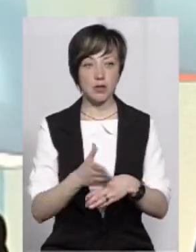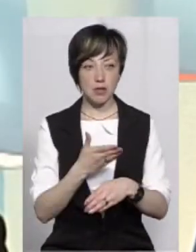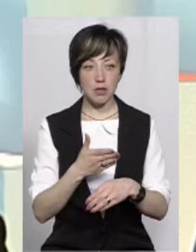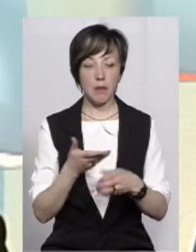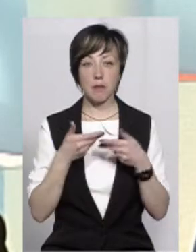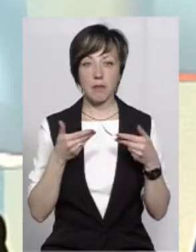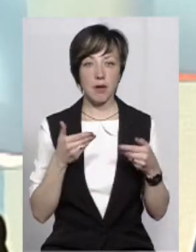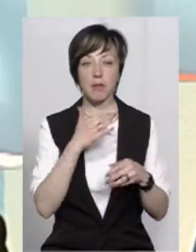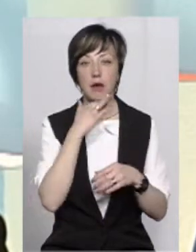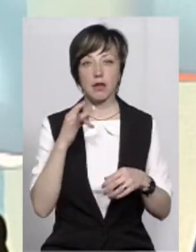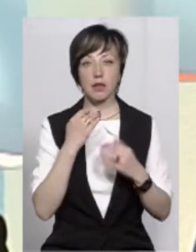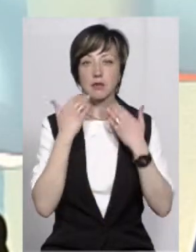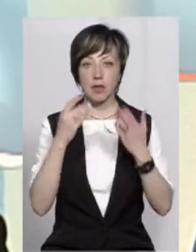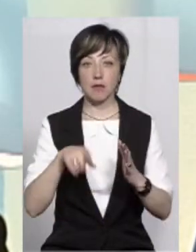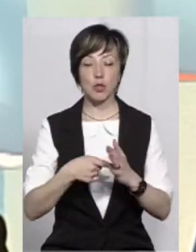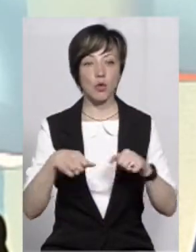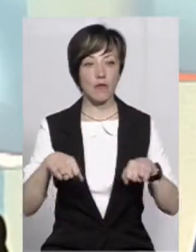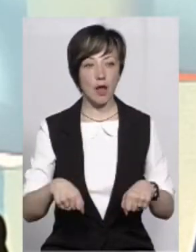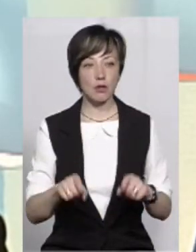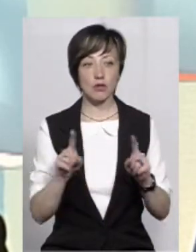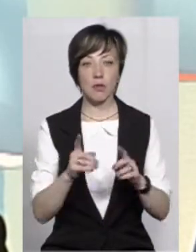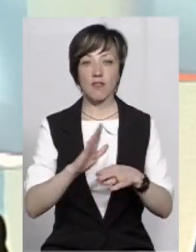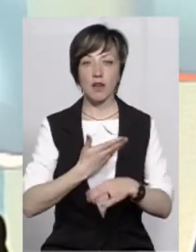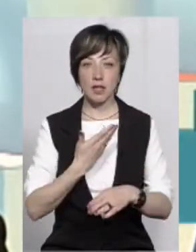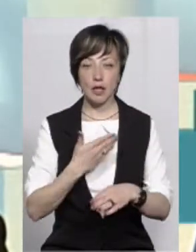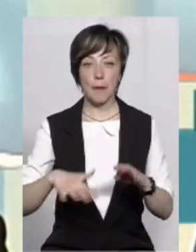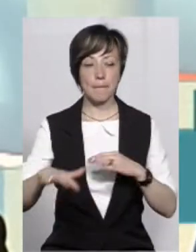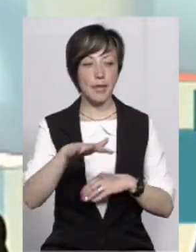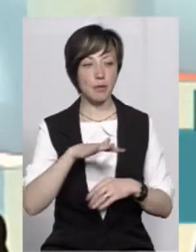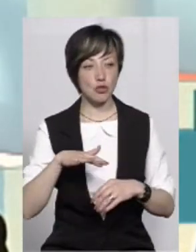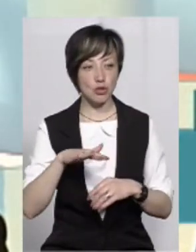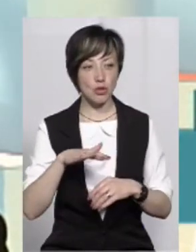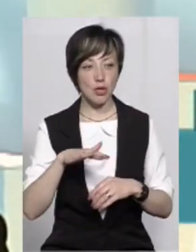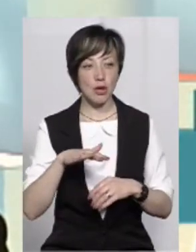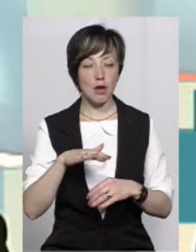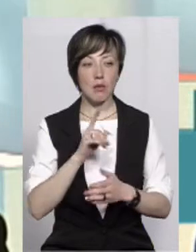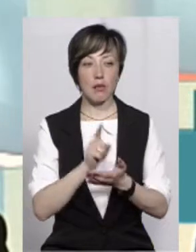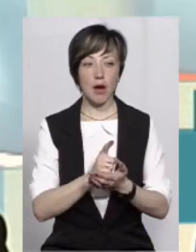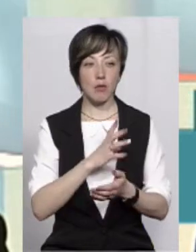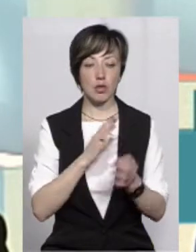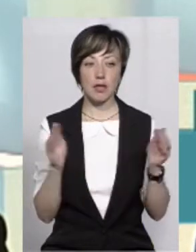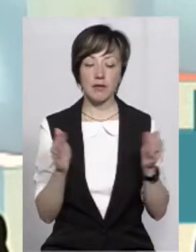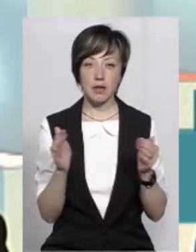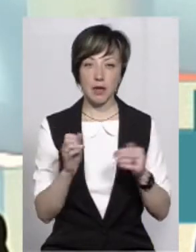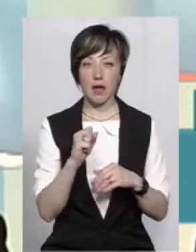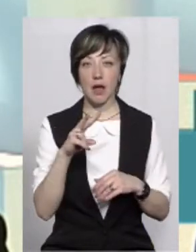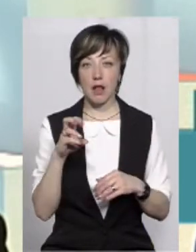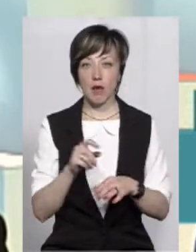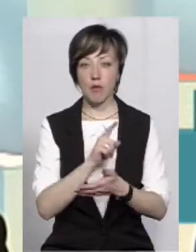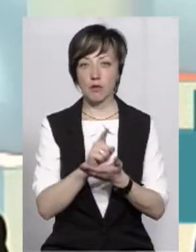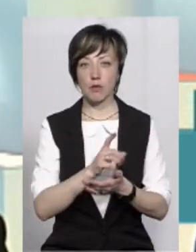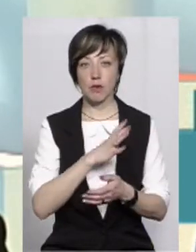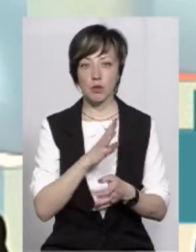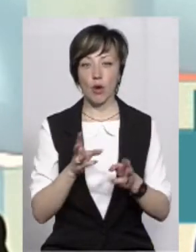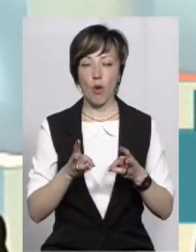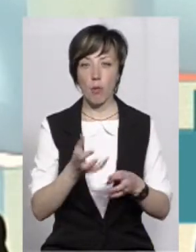стерилізації. Ми не один раз зверталися до міської влади, щоб нам виділили якесь приміщення. Воно має бути невелике, але там, звичайно, обов'язково має